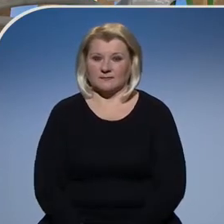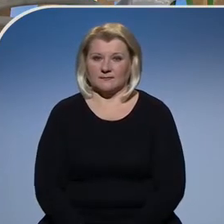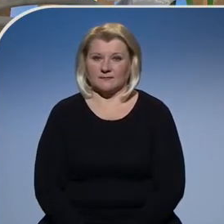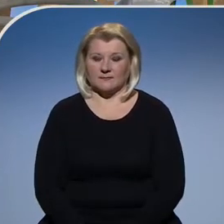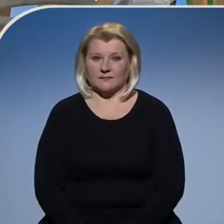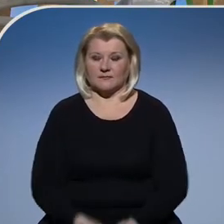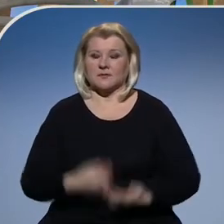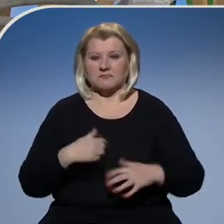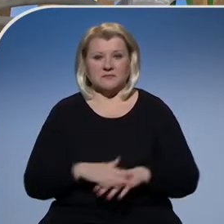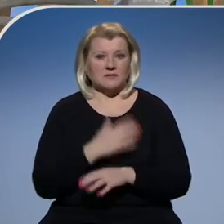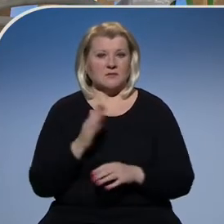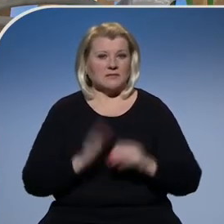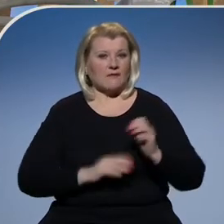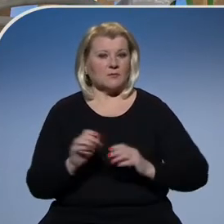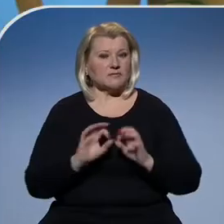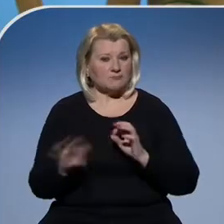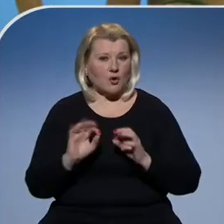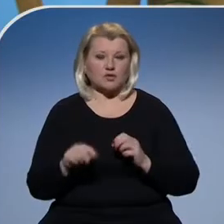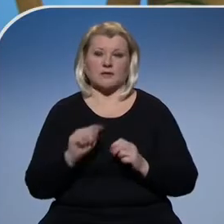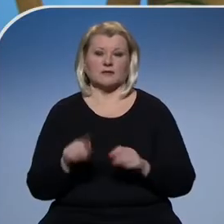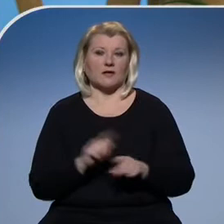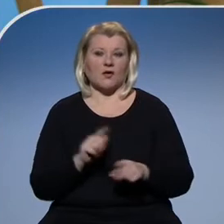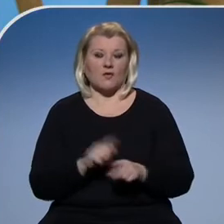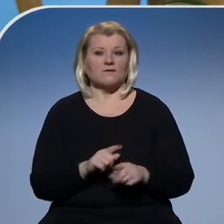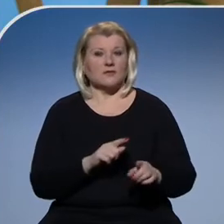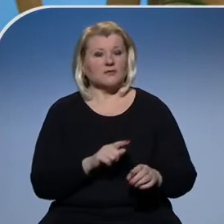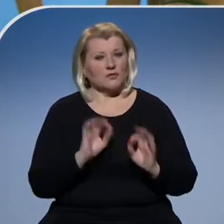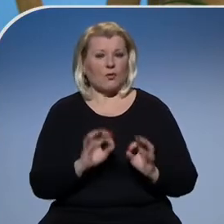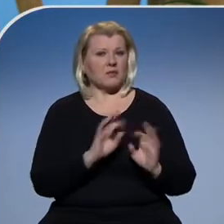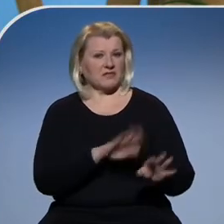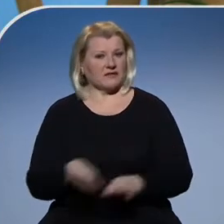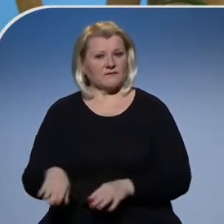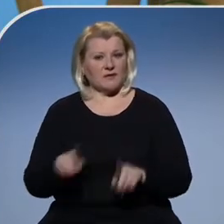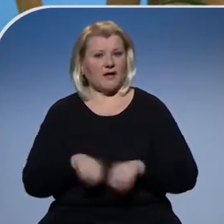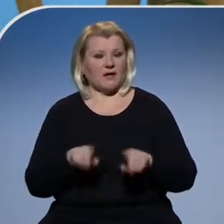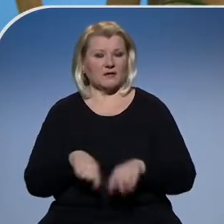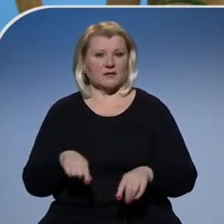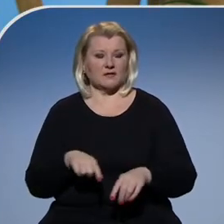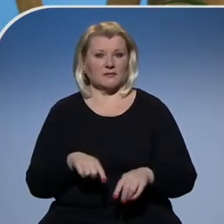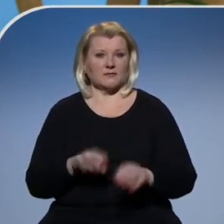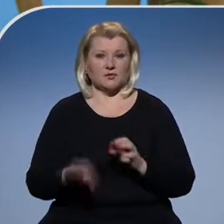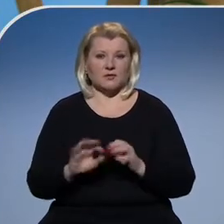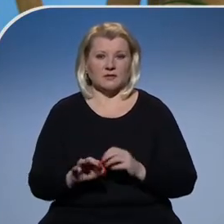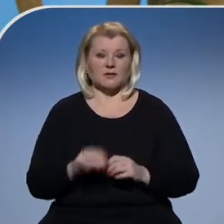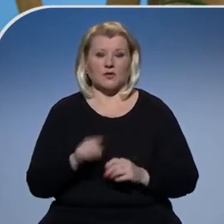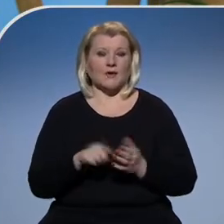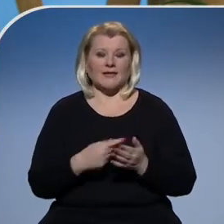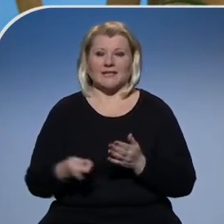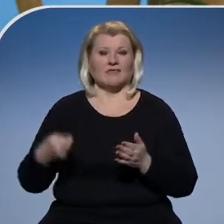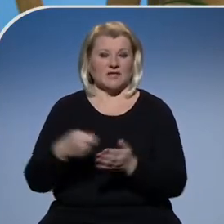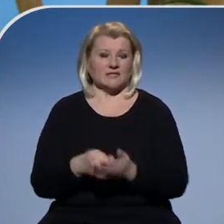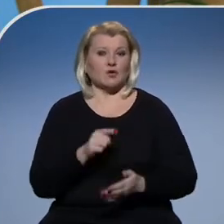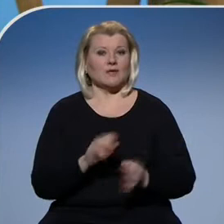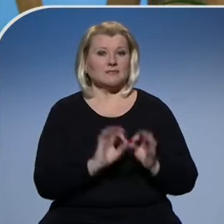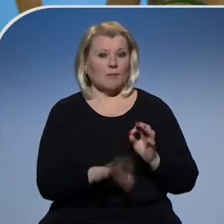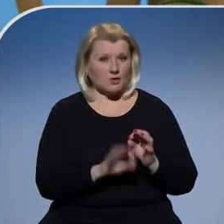já myslím, že stavební spoření pořád patří mezi takové ty konzervativní produkty. Není to samozřejmě investice, je to typ spoření, je tam